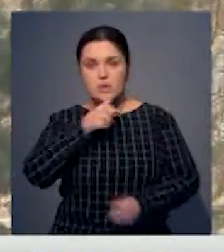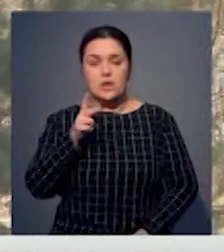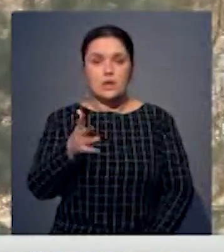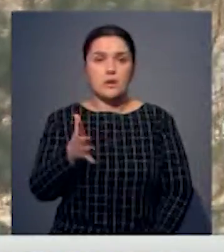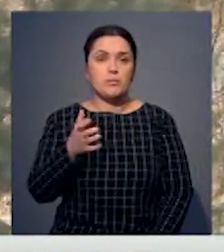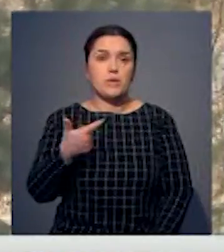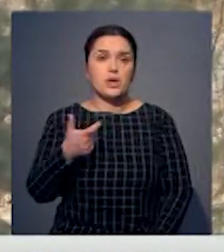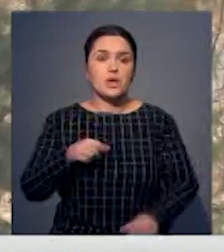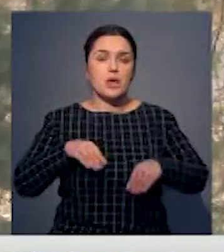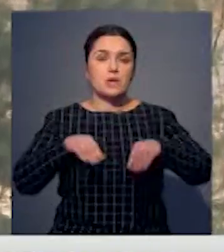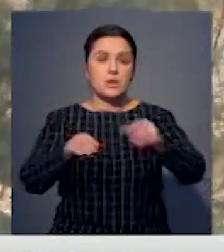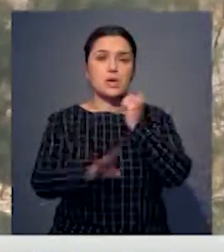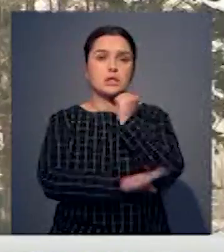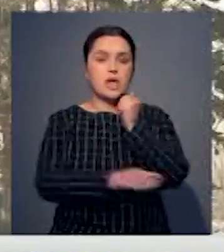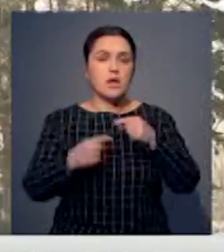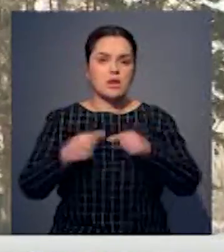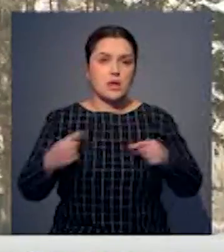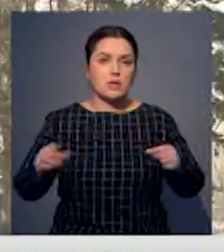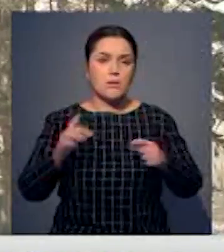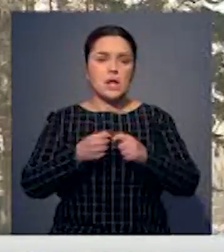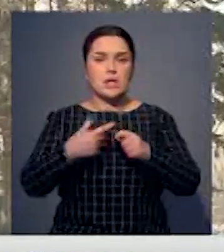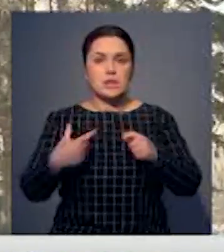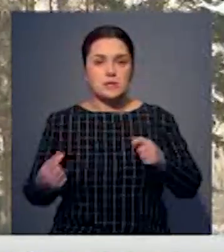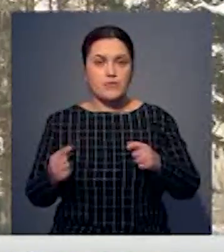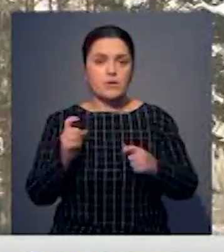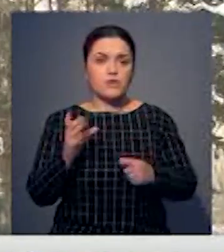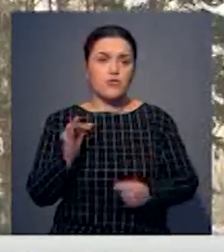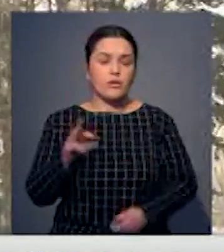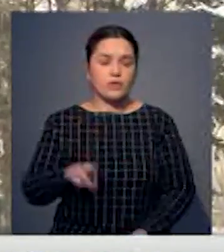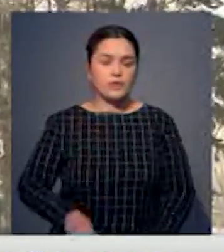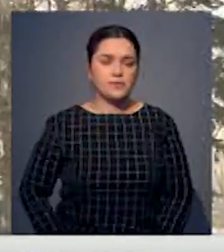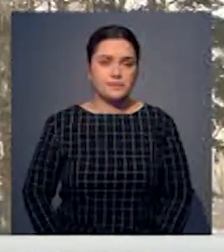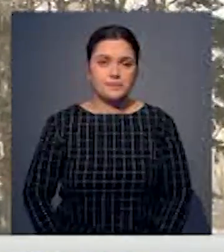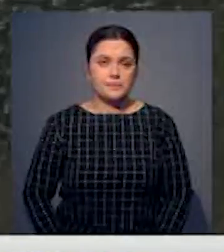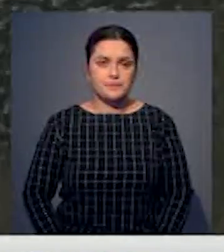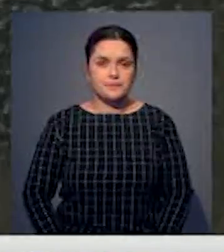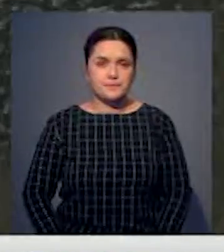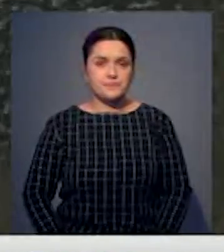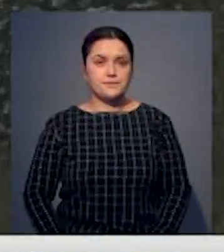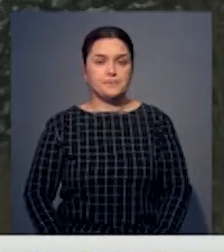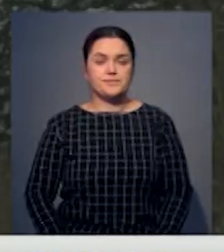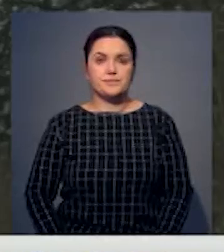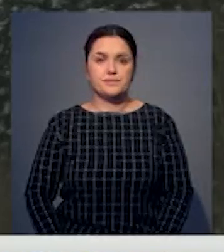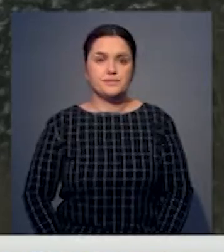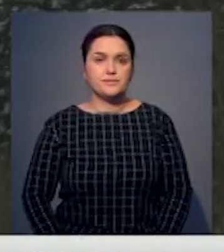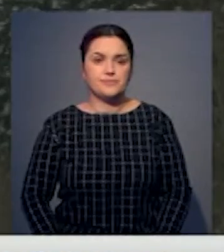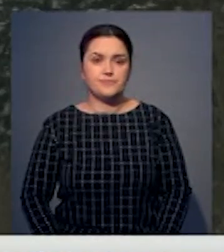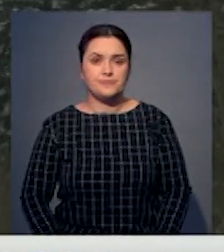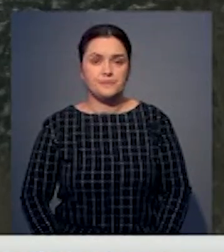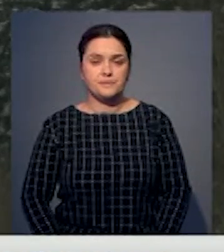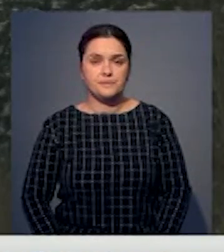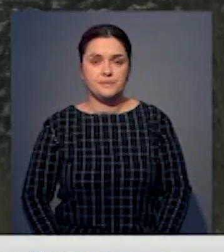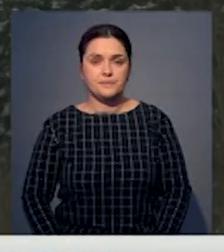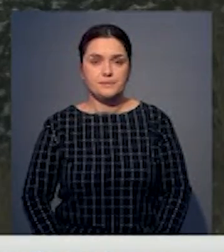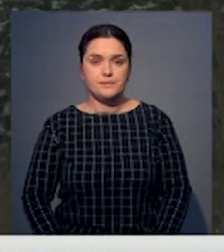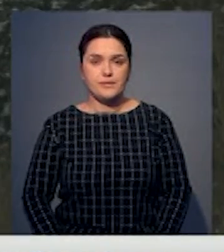3 500 гектаров саженцев хвойных и лиственных пород. Вячеслав Фетлугин, Аслан Тулепов и Роман Родионов. Восточно-Казахстанская область,